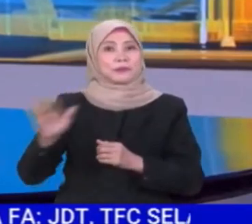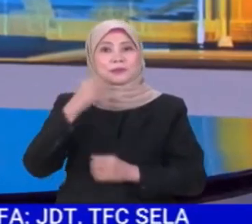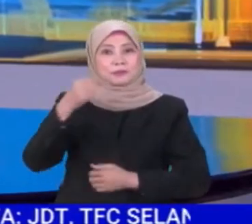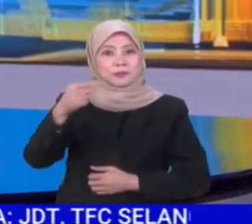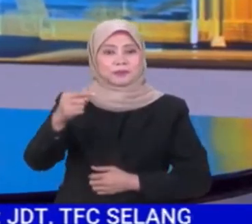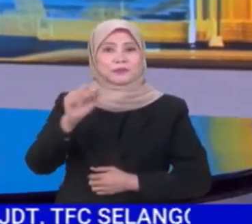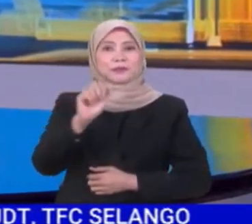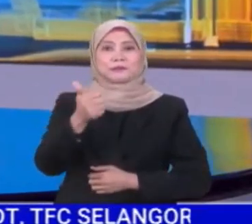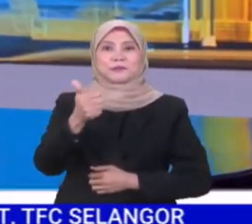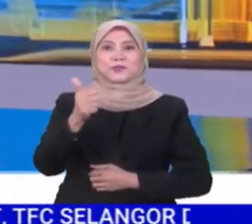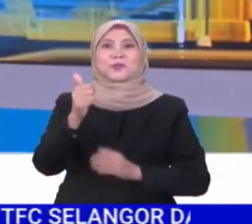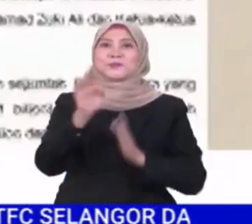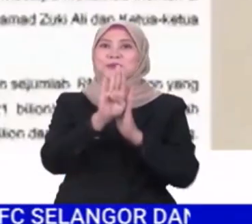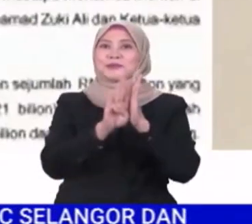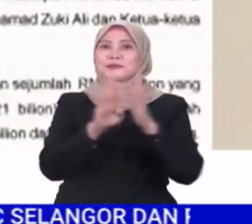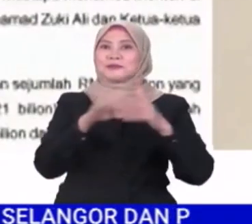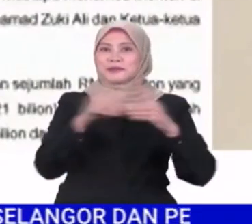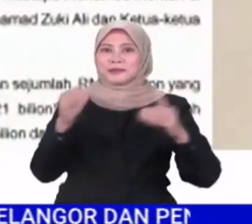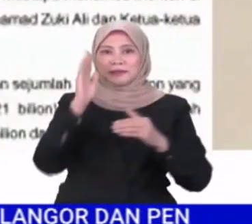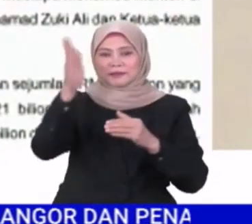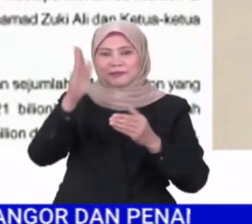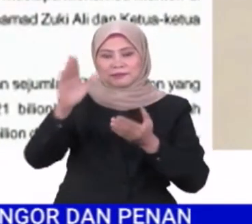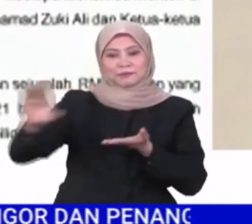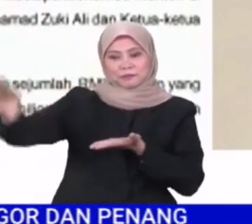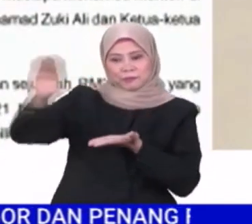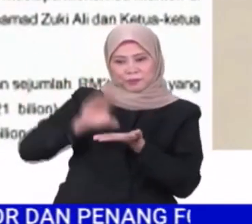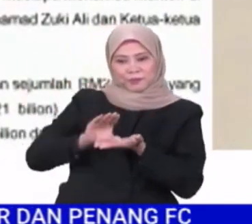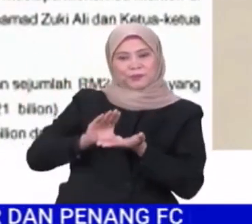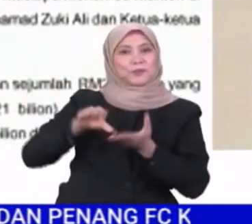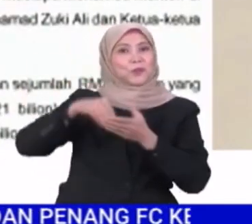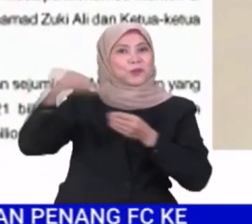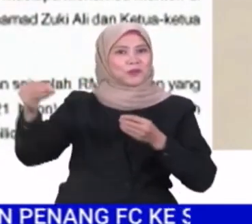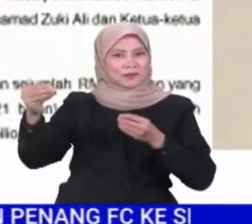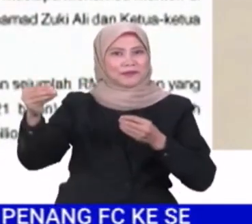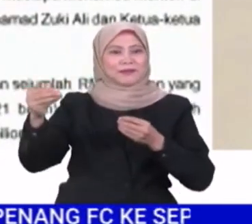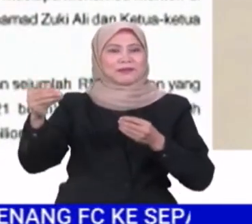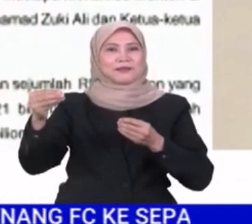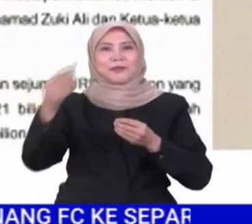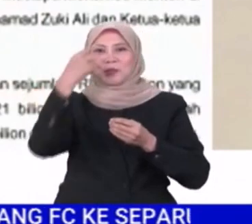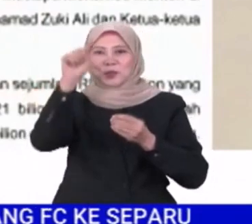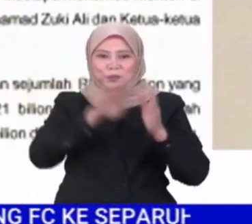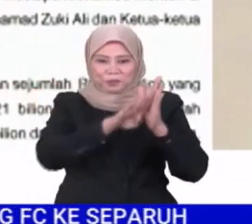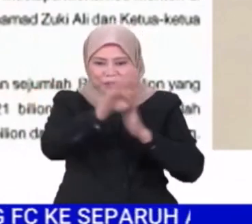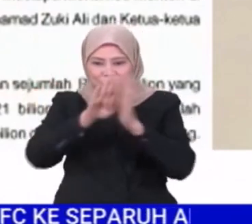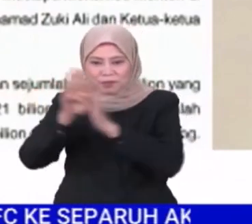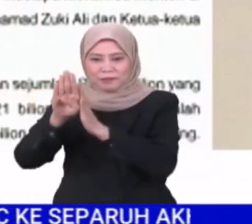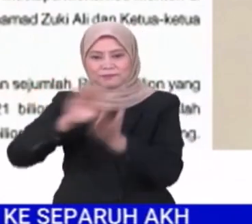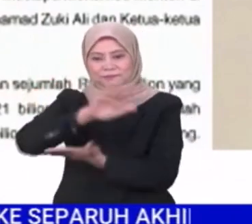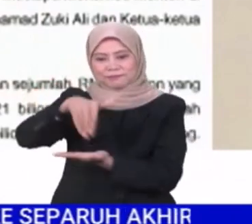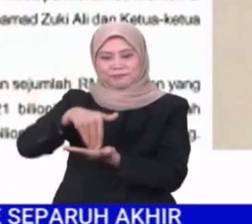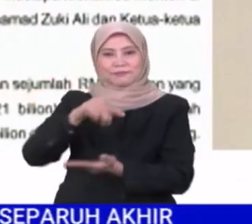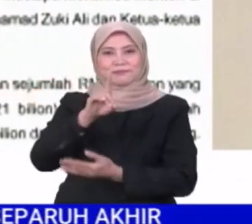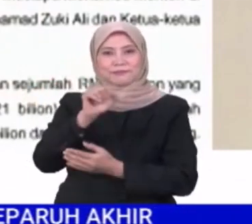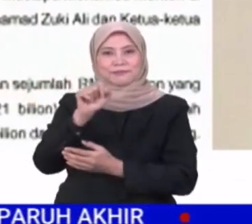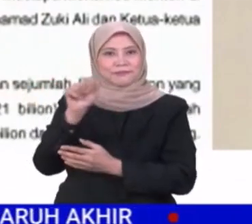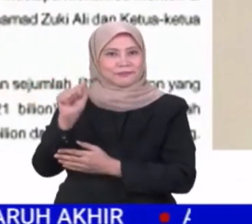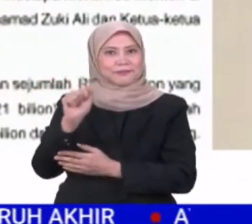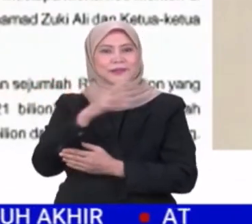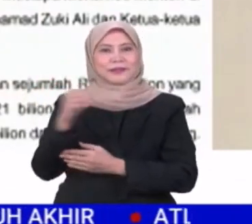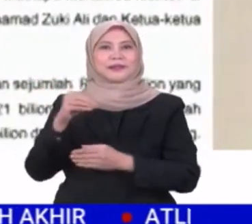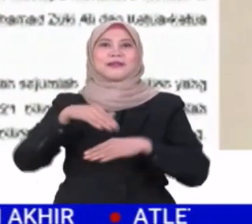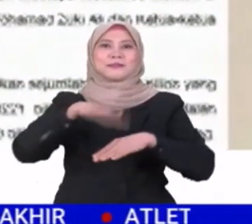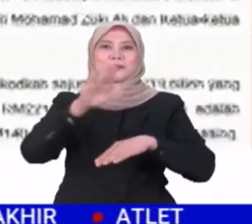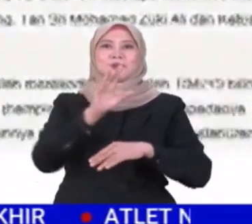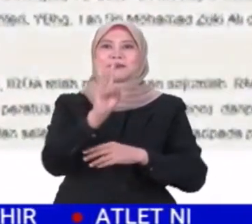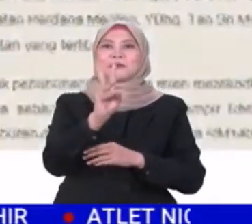Beliau berkata lebih 10 bidang IT bakal dijalani oleh pelaburan asing di wilayah itu untuk pembangunan pusat data sekaligus memberikan lebih